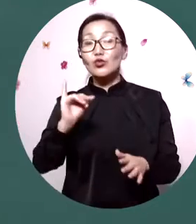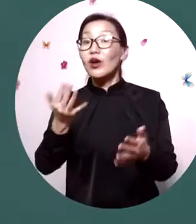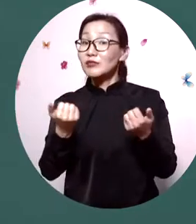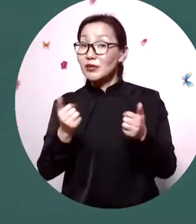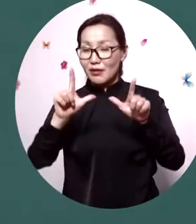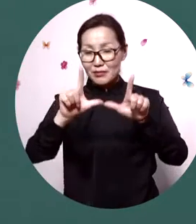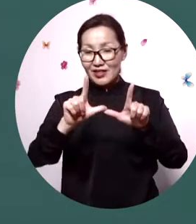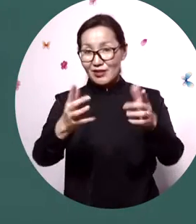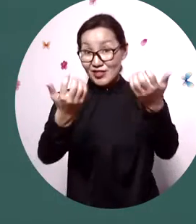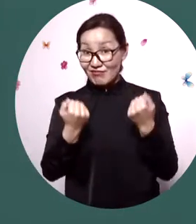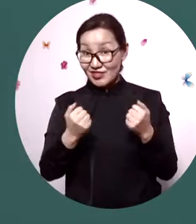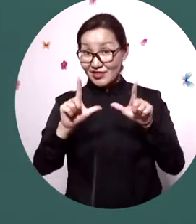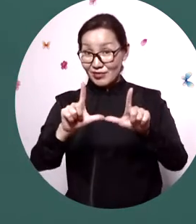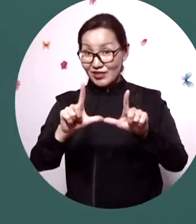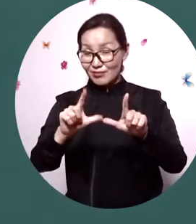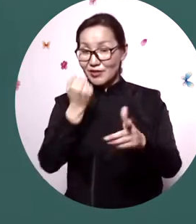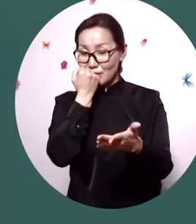Батламж авсан гэсэн тийм үү?